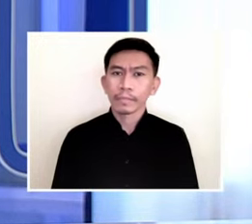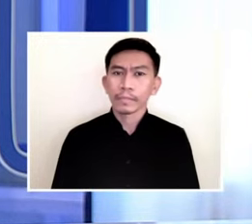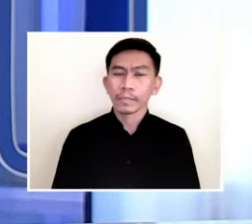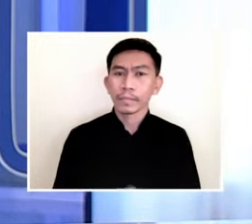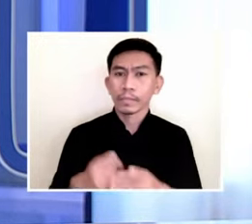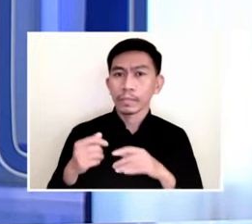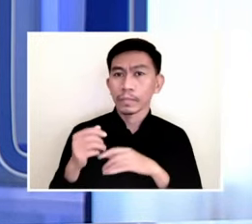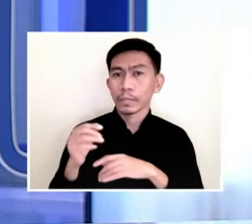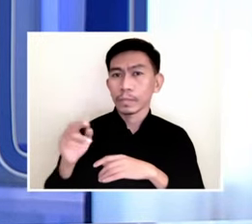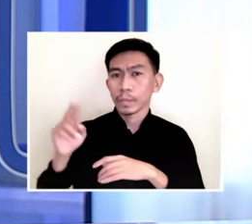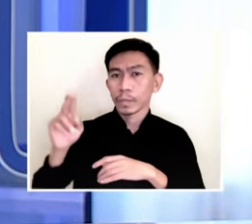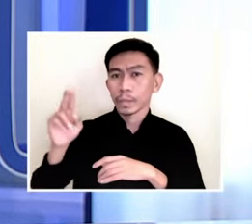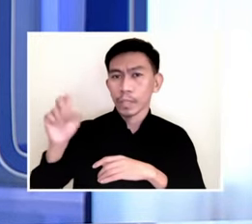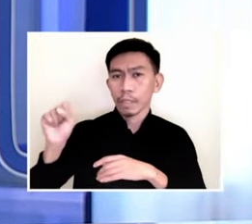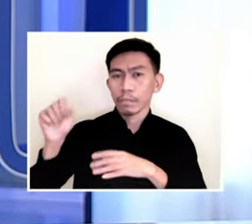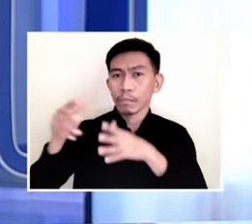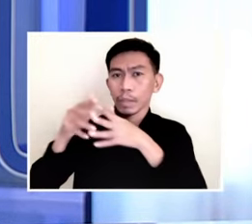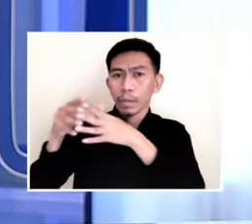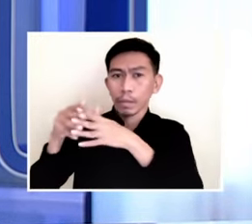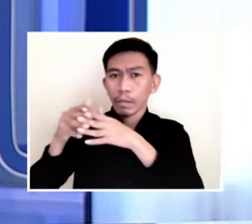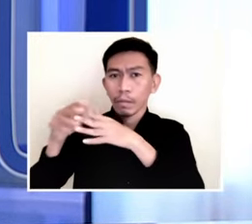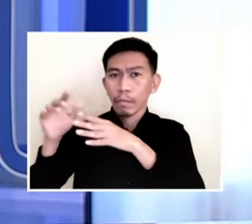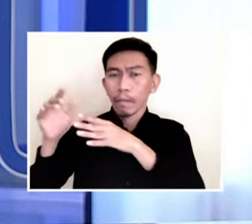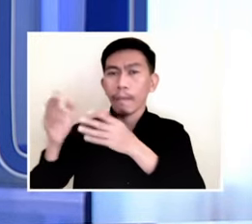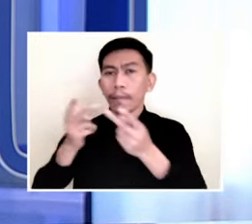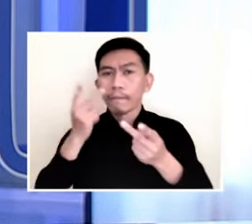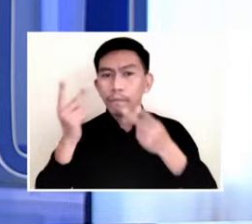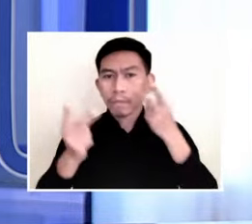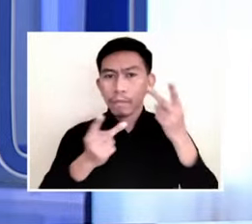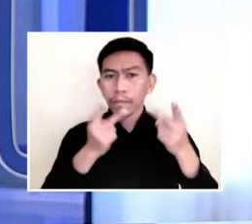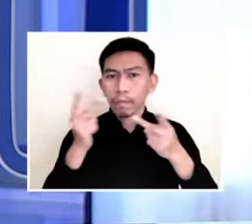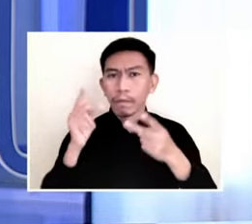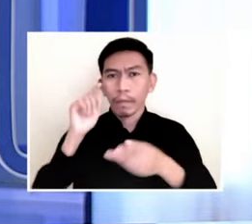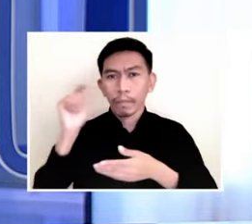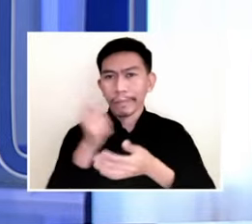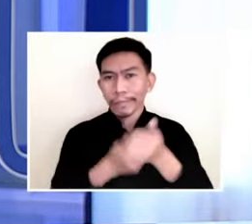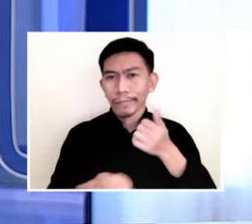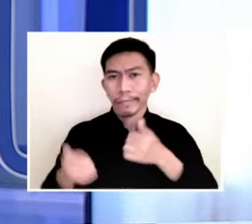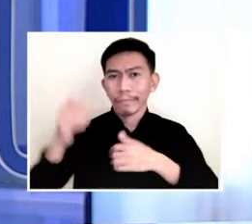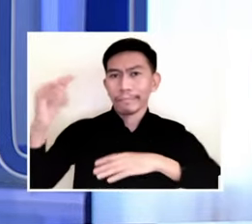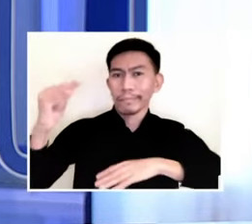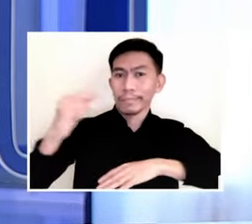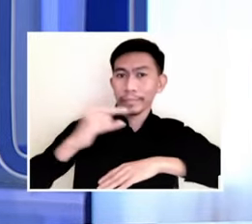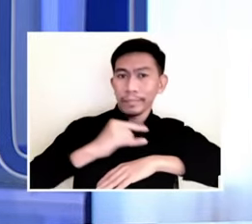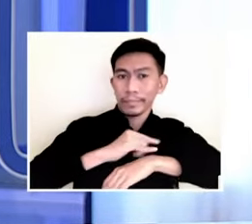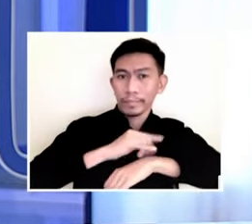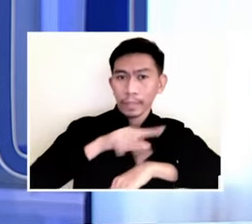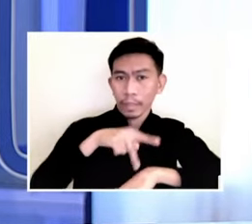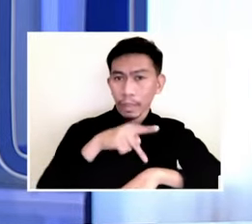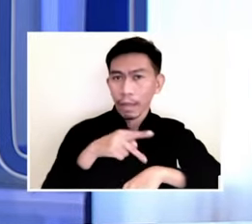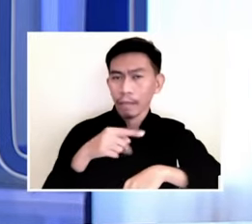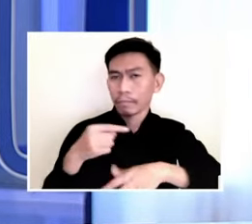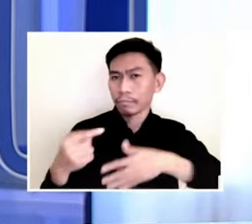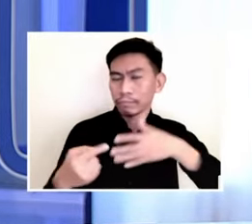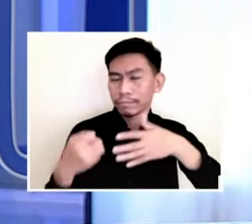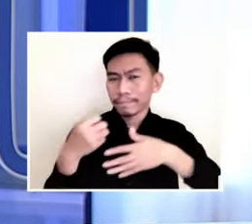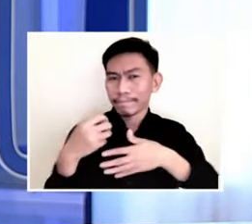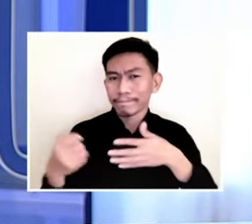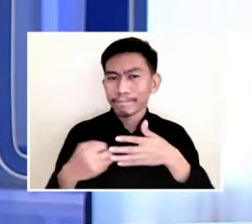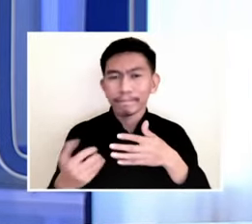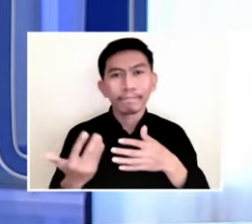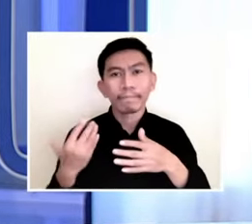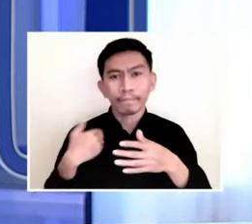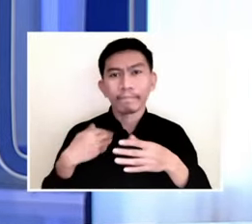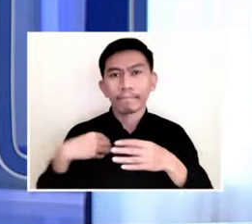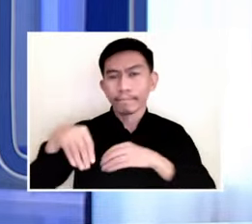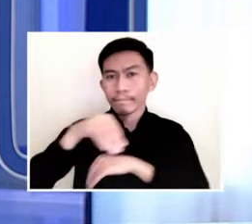U.S. Commerce Secretary Gina Raimondo sa Pilipinas, layo ng kanyang high-level trade at investment mission